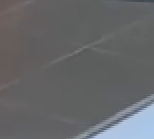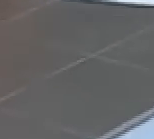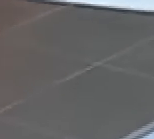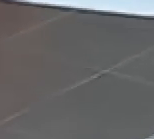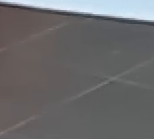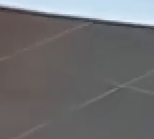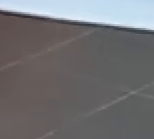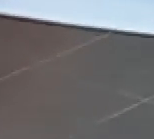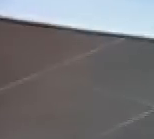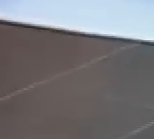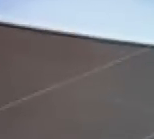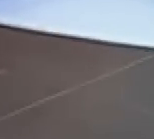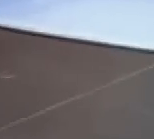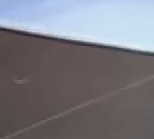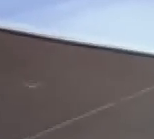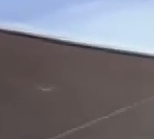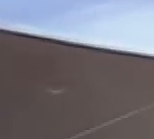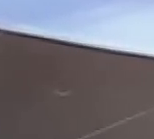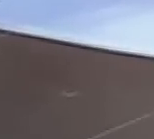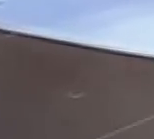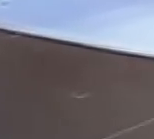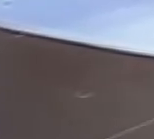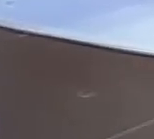KTN Leo na Ahmed Darwish.